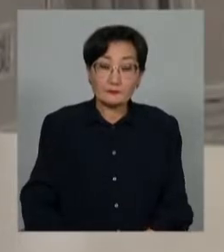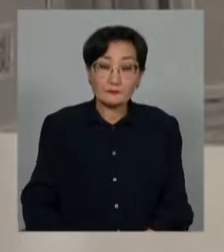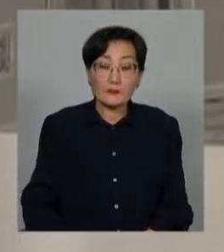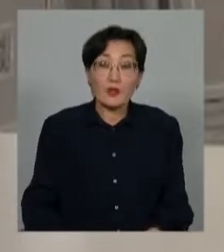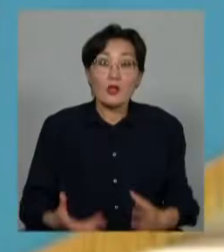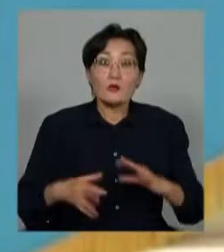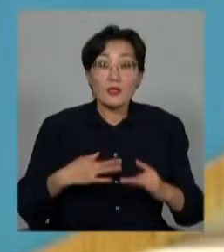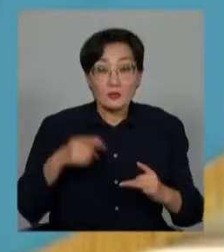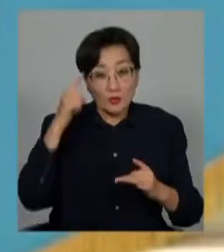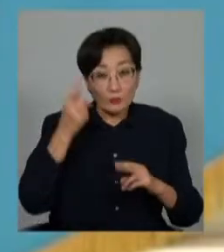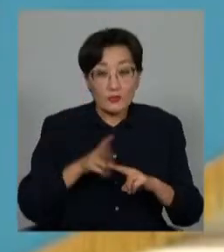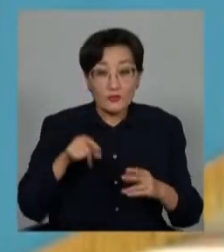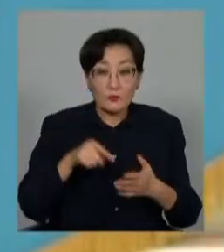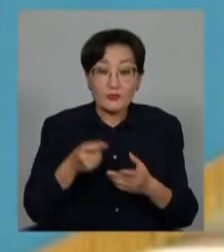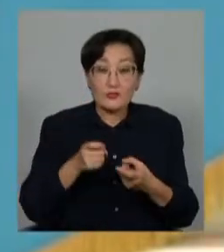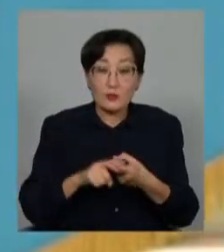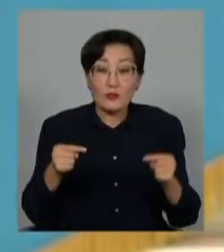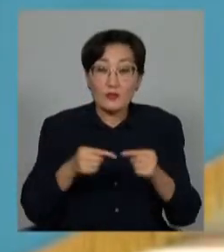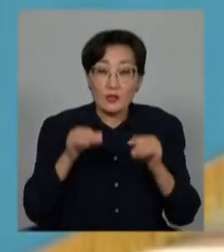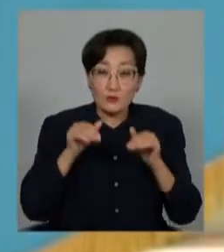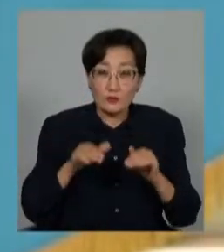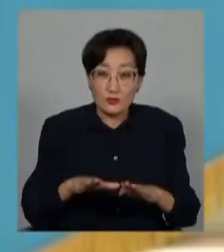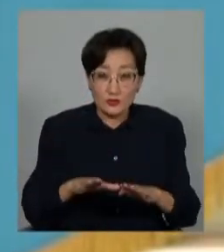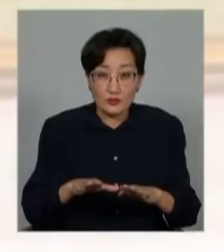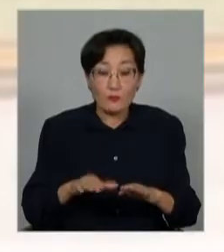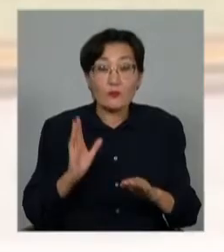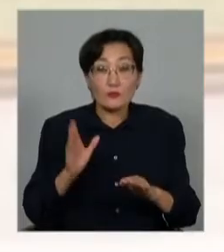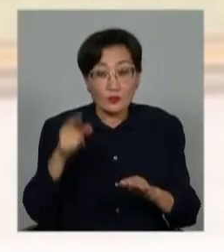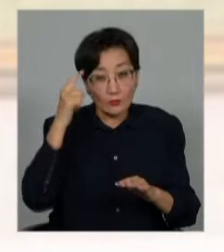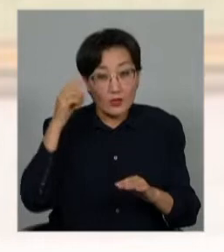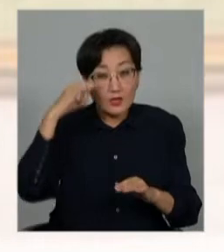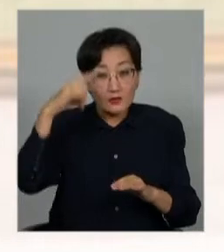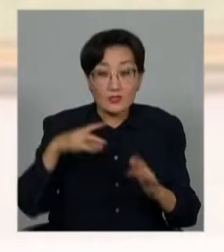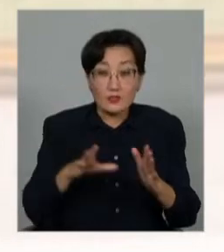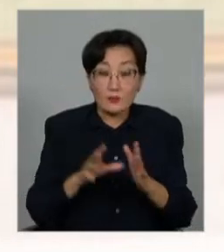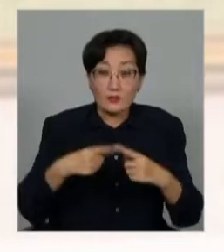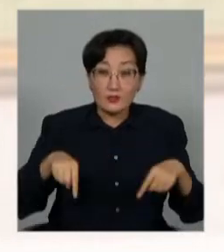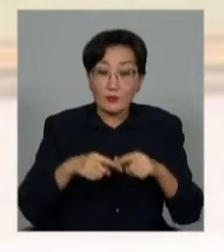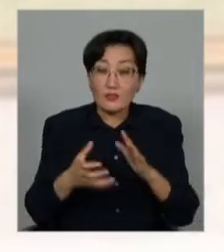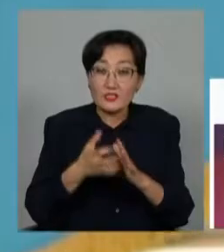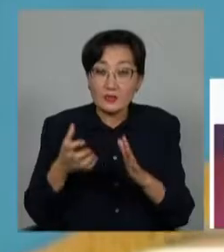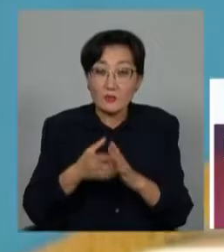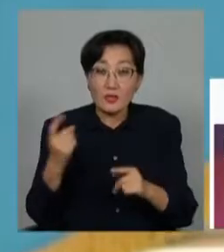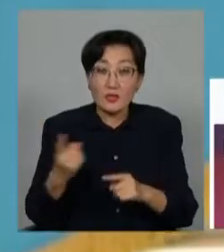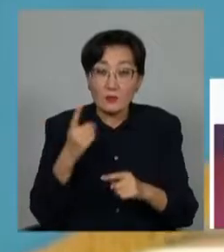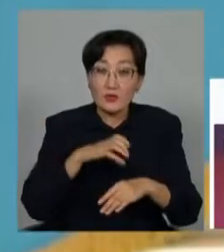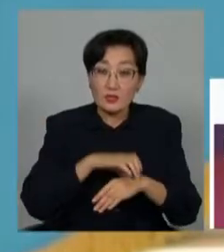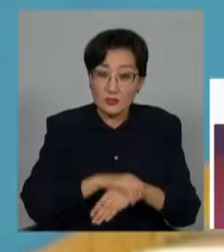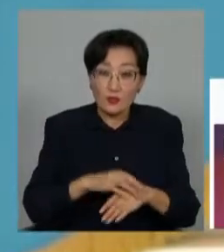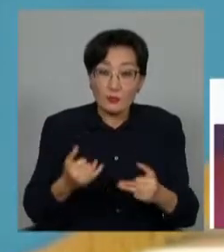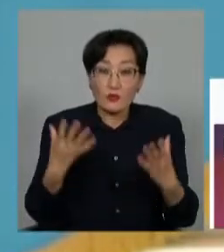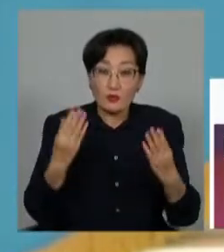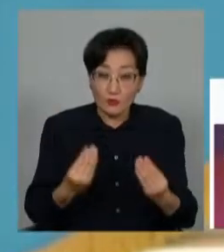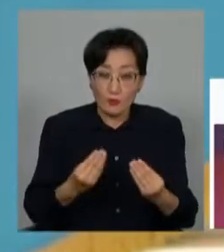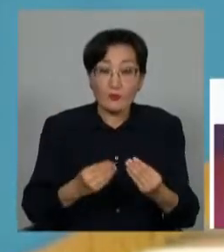Түптеп келгенде біз бұл мәселеге қатысты нақты шешімге келеміз деп ойлаймын. Қазақстанда электр энергиясының тапшылығының алғашқы белгілері қазірдің